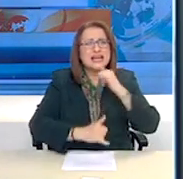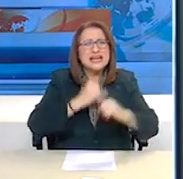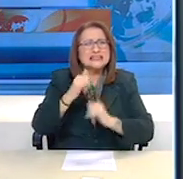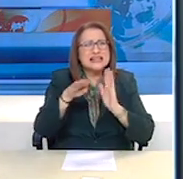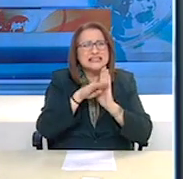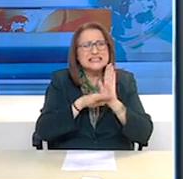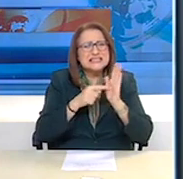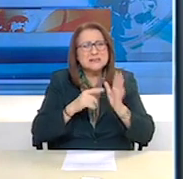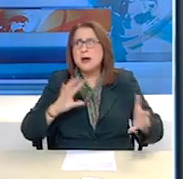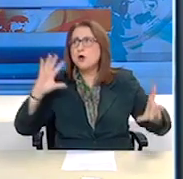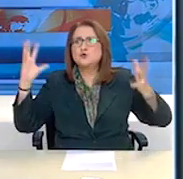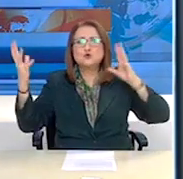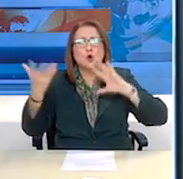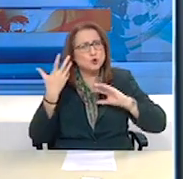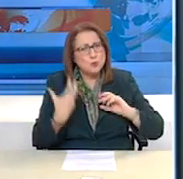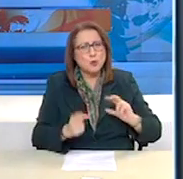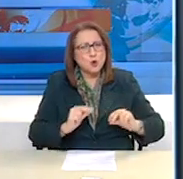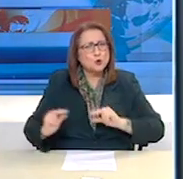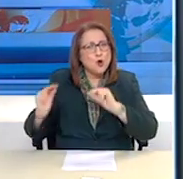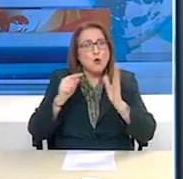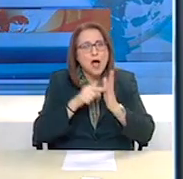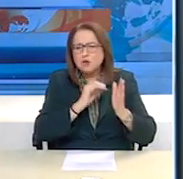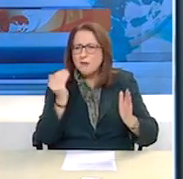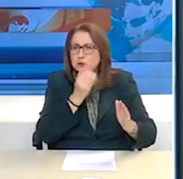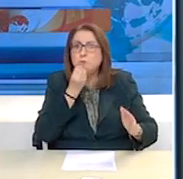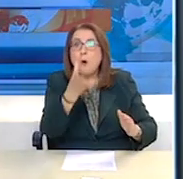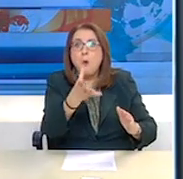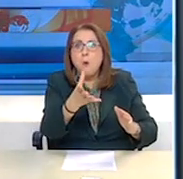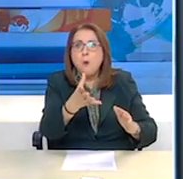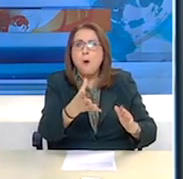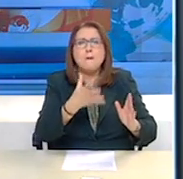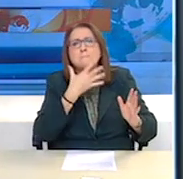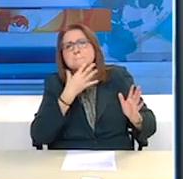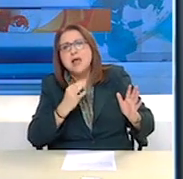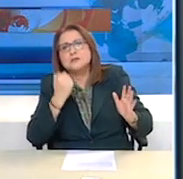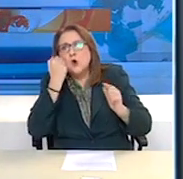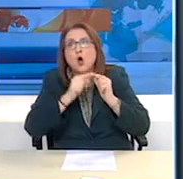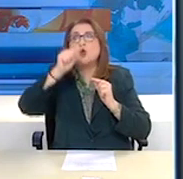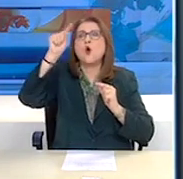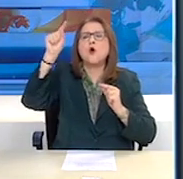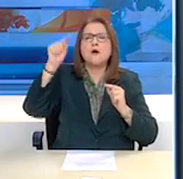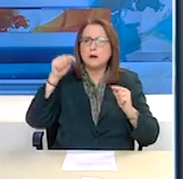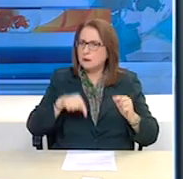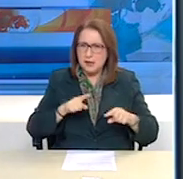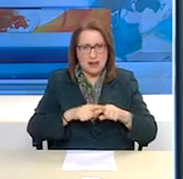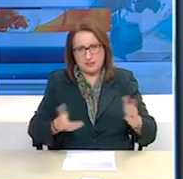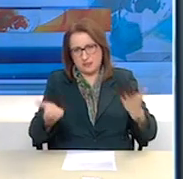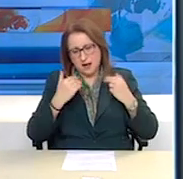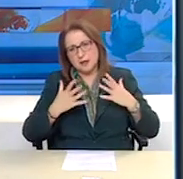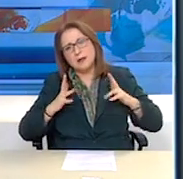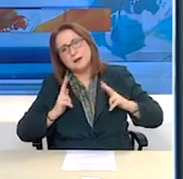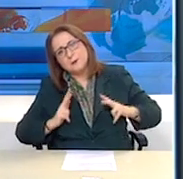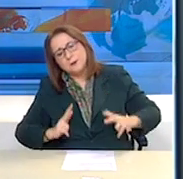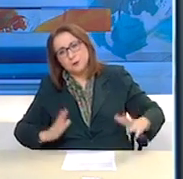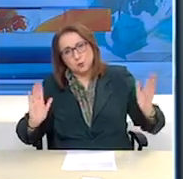Σήμερα, στην Ειδική Επιτροπή Εμπειρογνωμόνων από Ειδική Υποομάδα Παιδιάτρων, που περιλαμβάνει καθηγητάς πανεπιστημίου,